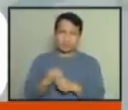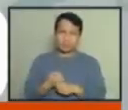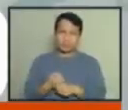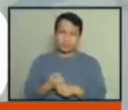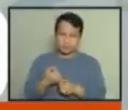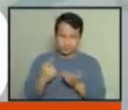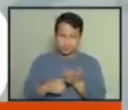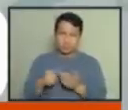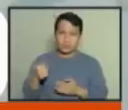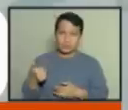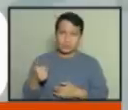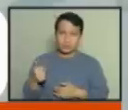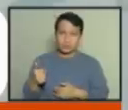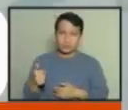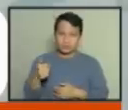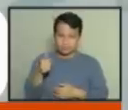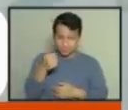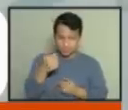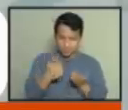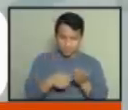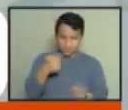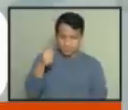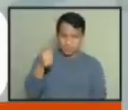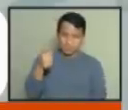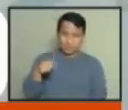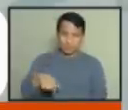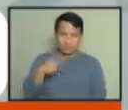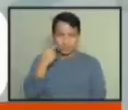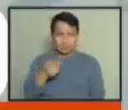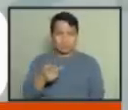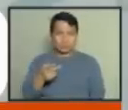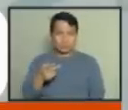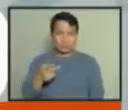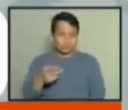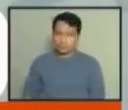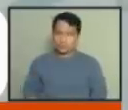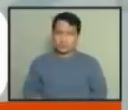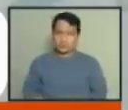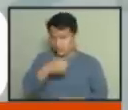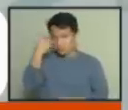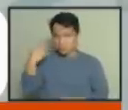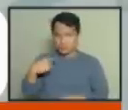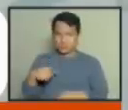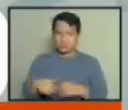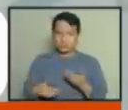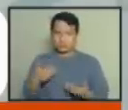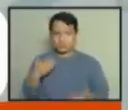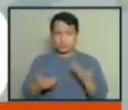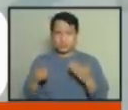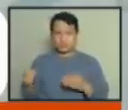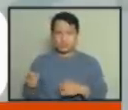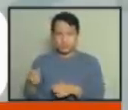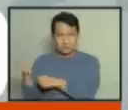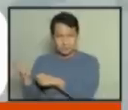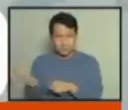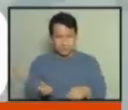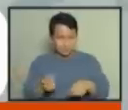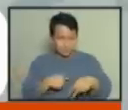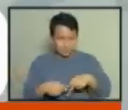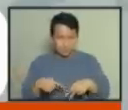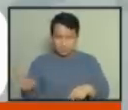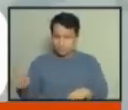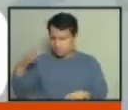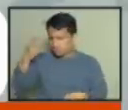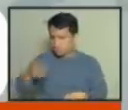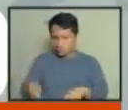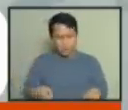10 po sila, sir, eh, nung pasukan pa po. Kasi nakita ko po kasi nung may pasa dito sa ngita. Hindi ko po alam kung ano po yun. Tinawag ko yung